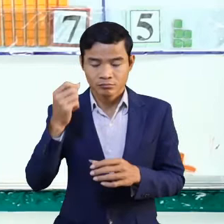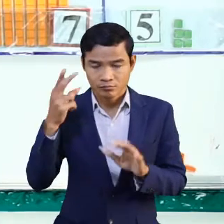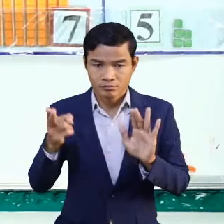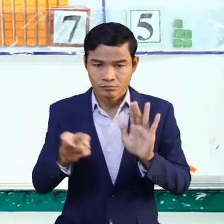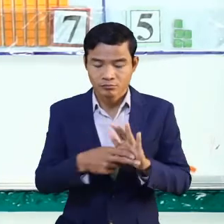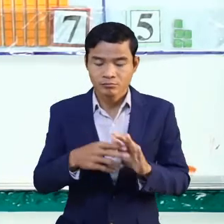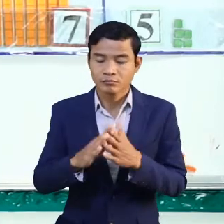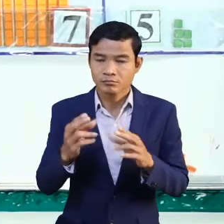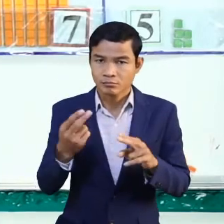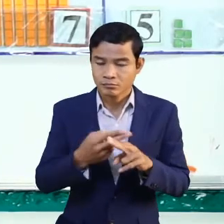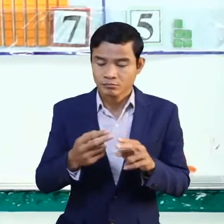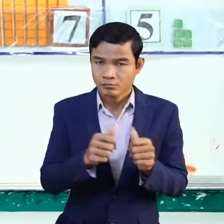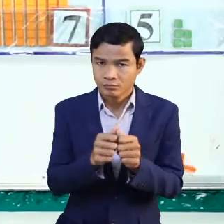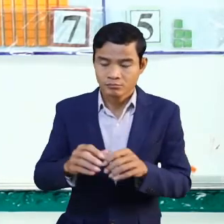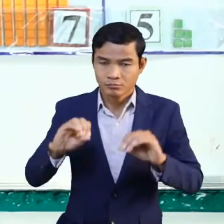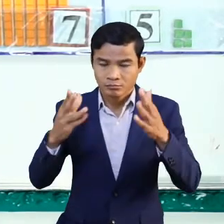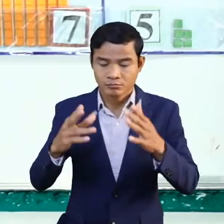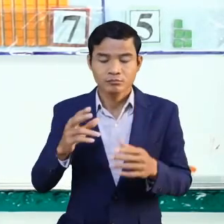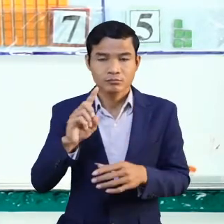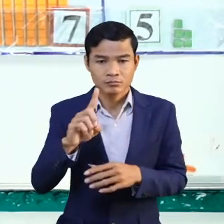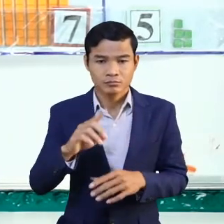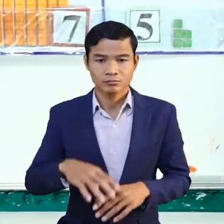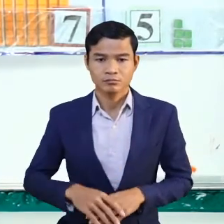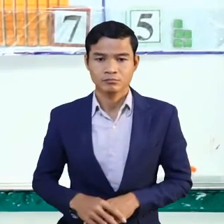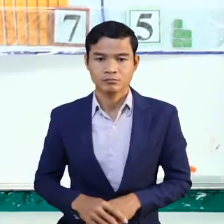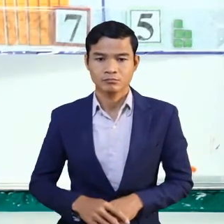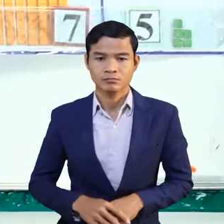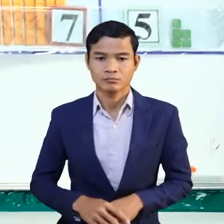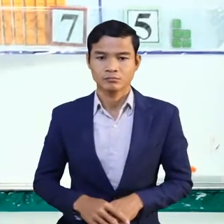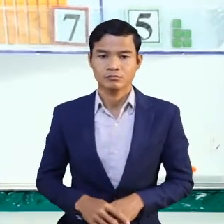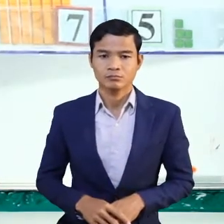ស់កុំអនុវត្តជាមួយអ្នកគ្រូមកខ្ទង់ទៀតណាកូនណា